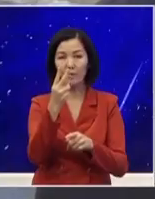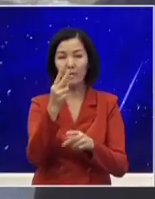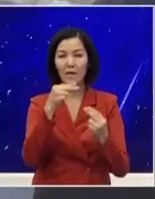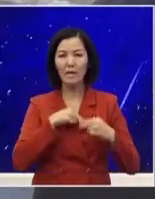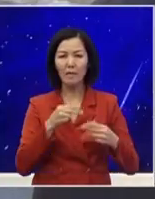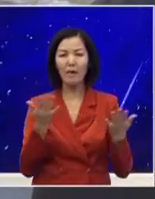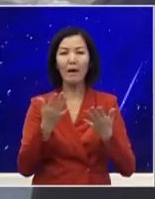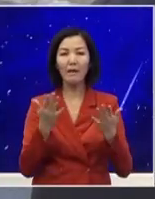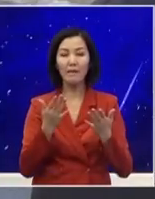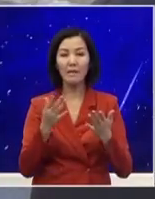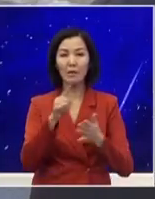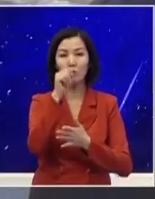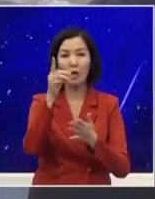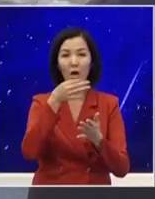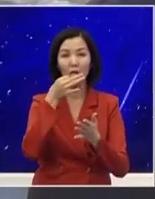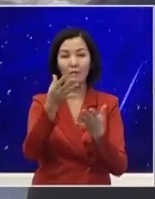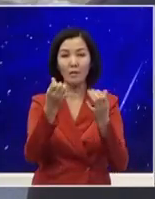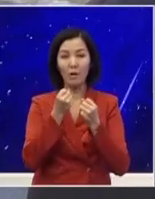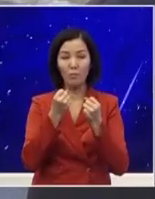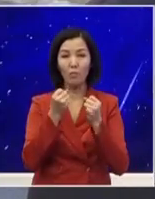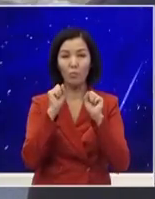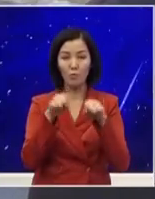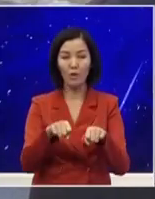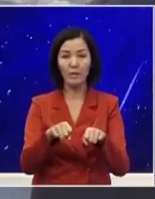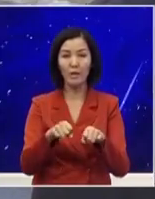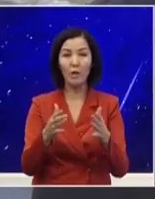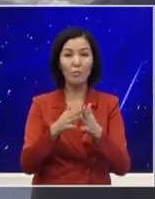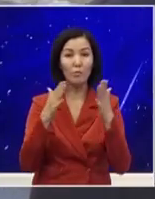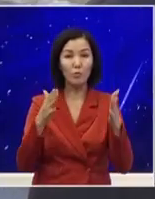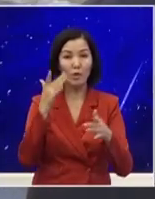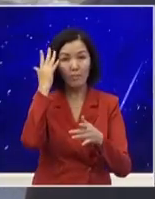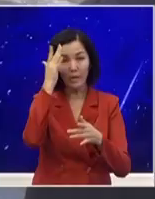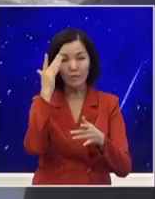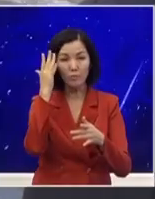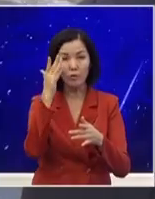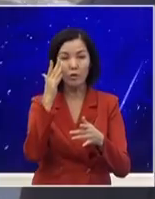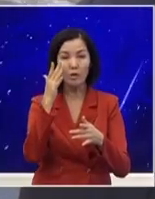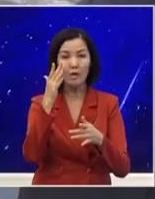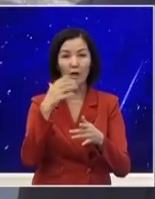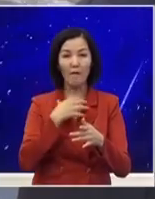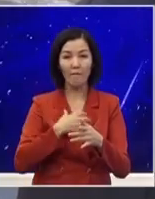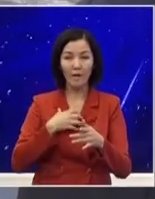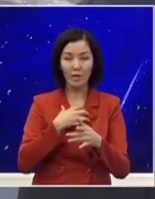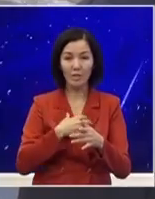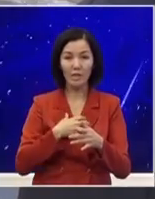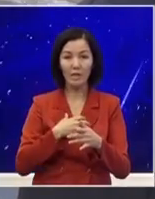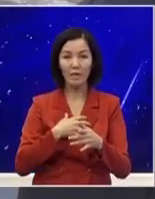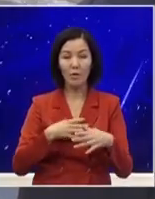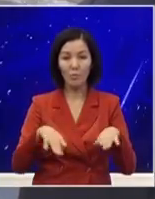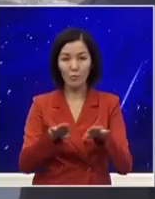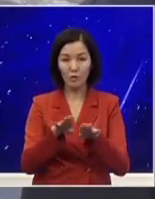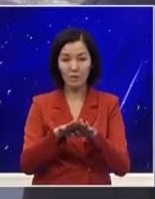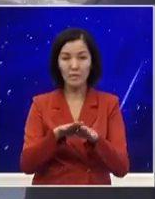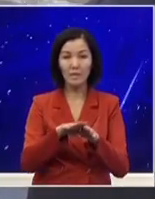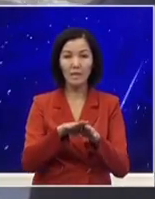мәселе көтеріледі. Сондықтан бұл үлкен мәні бар. келешек ұрпаққа осы кісті болайық, осы